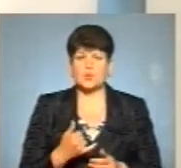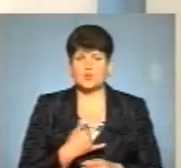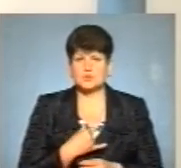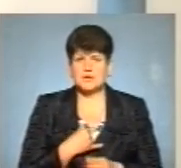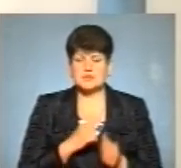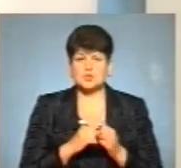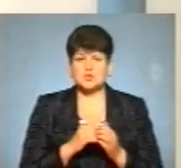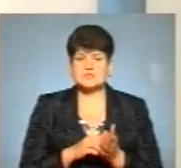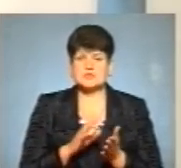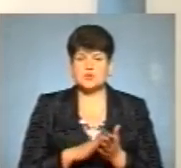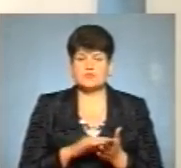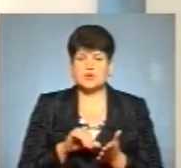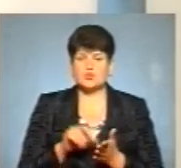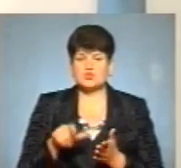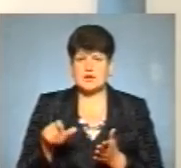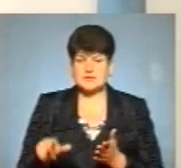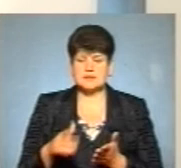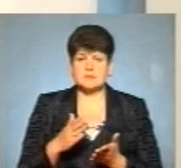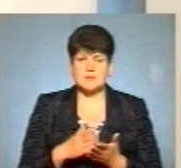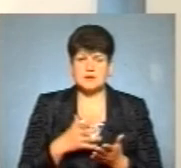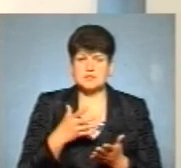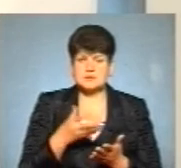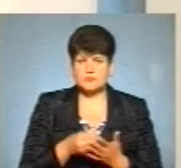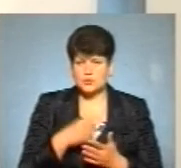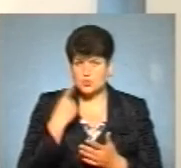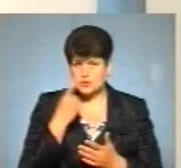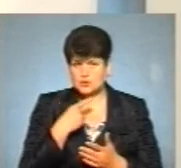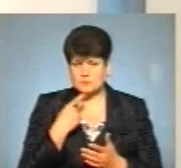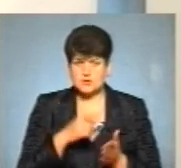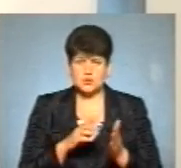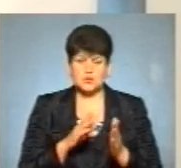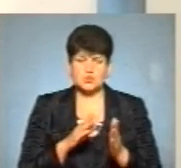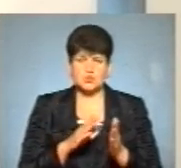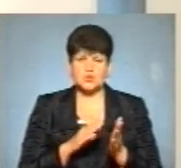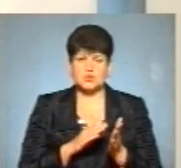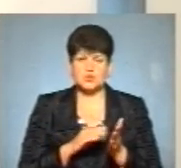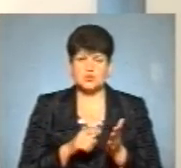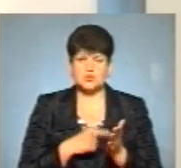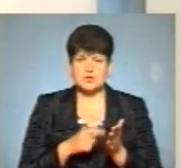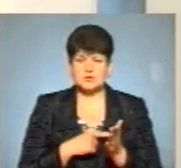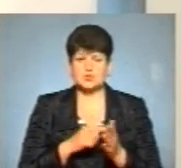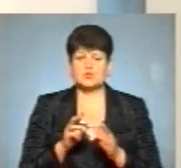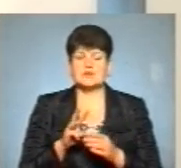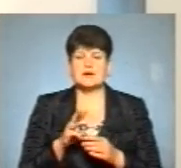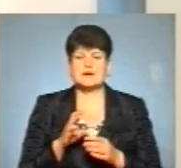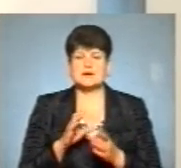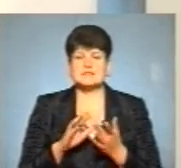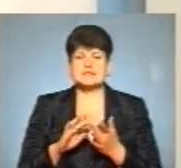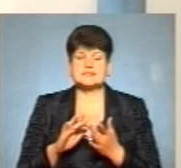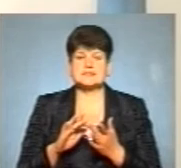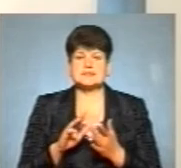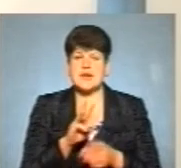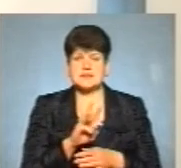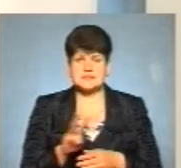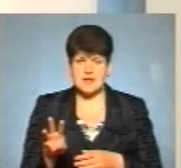кожен зареєстрований учасник має свою особисту сторінку на сайті Українського центру оцінювання якості освіти. Вони мають